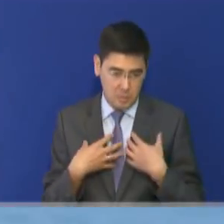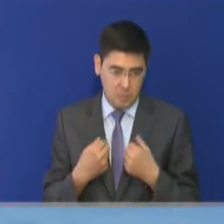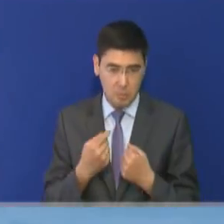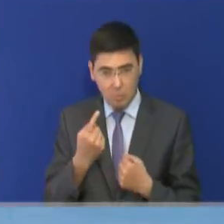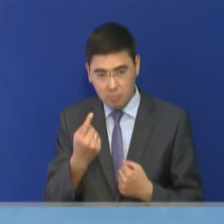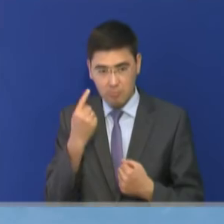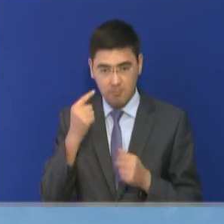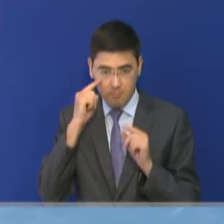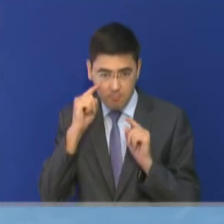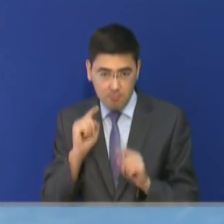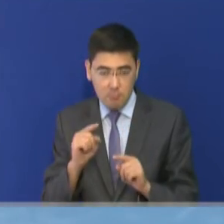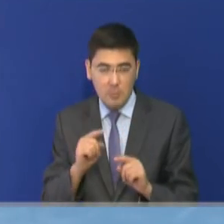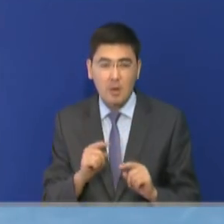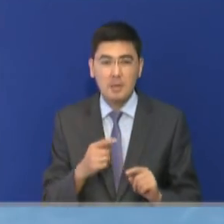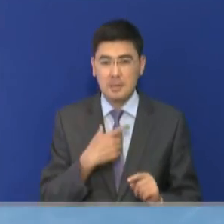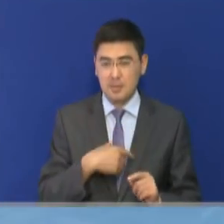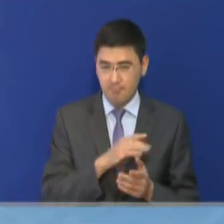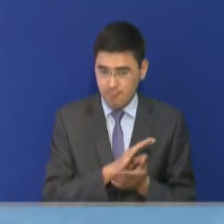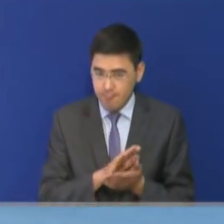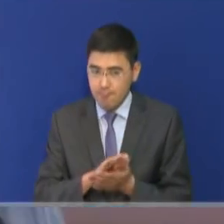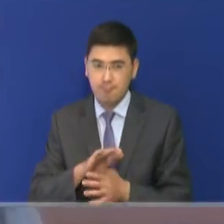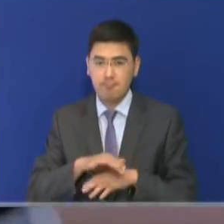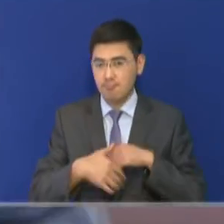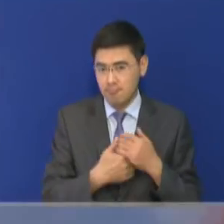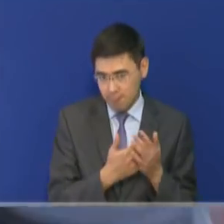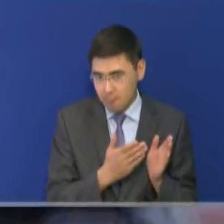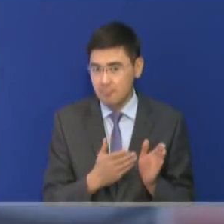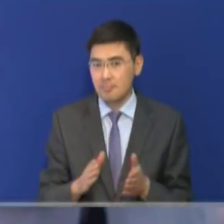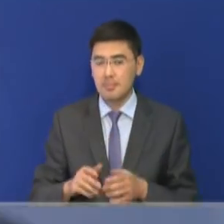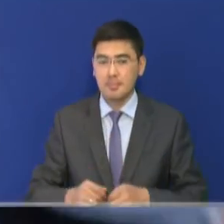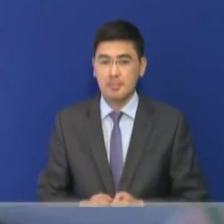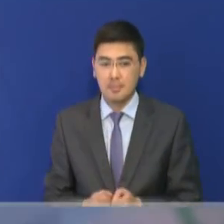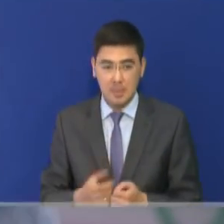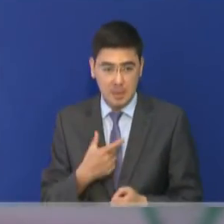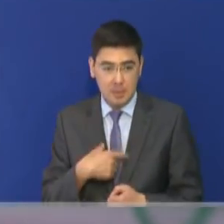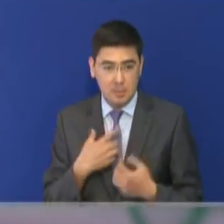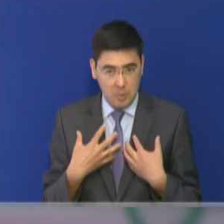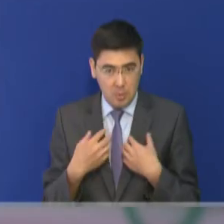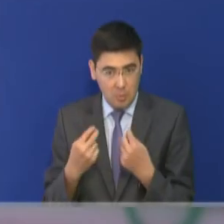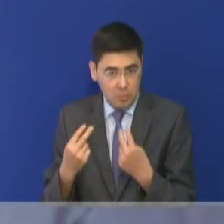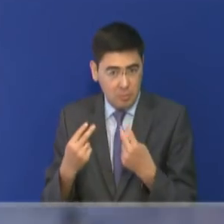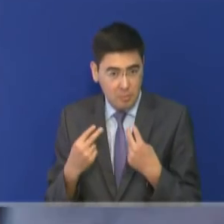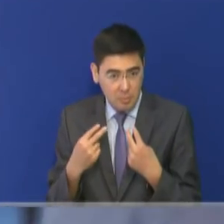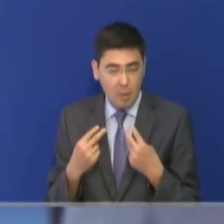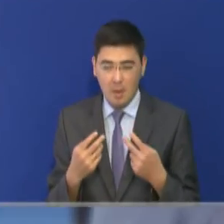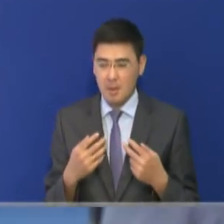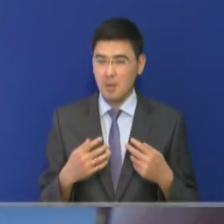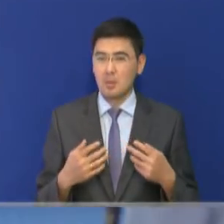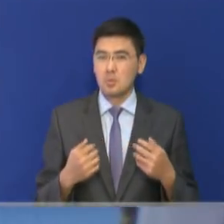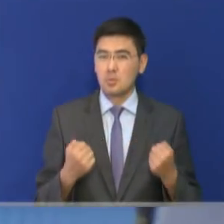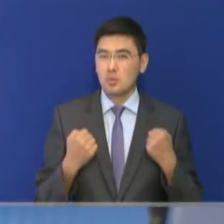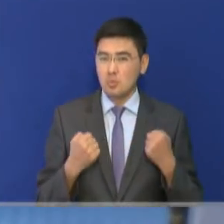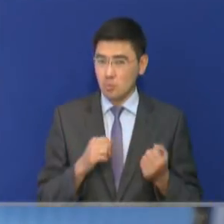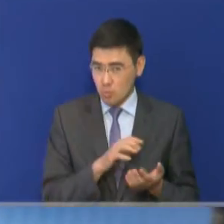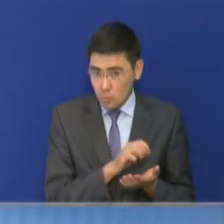и строго соблюдать нормы личной гигиены. Кроме того, ведение здорового образа жизни и систематические занятия